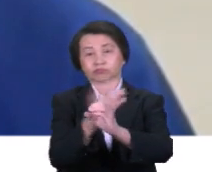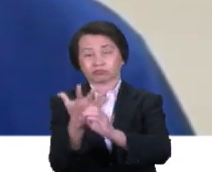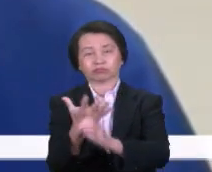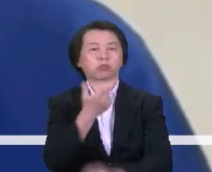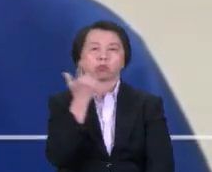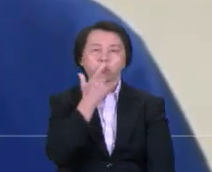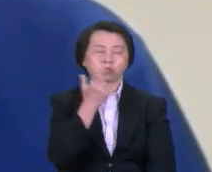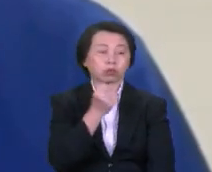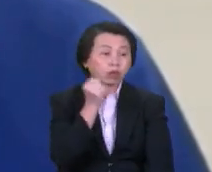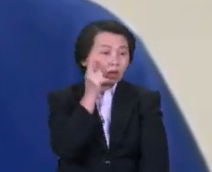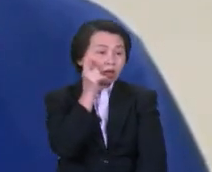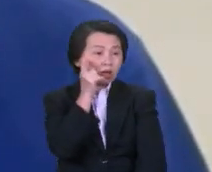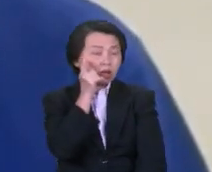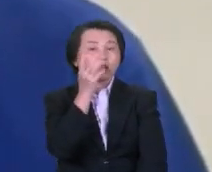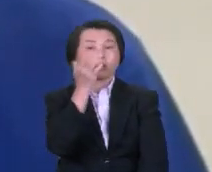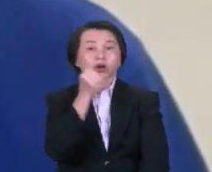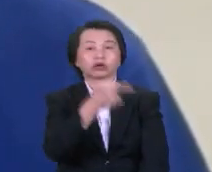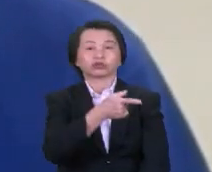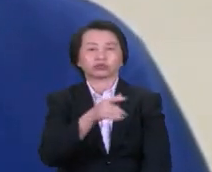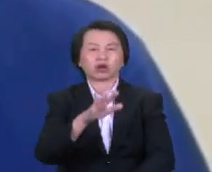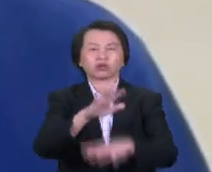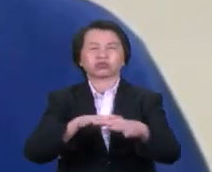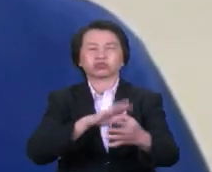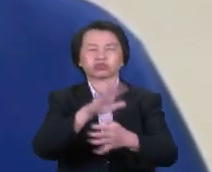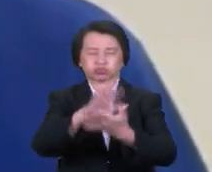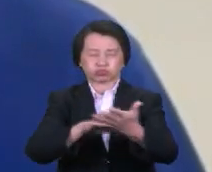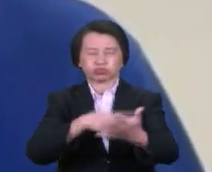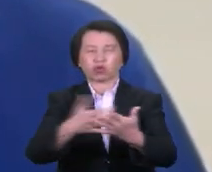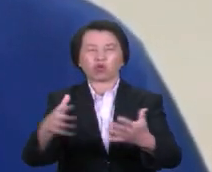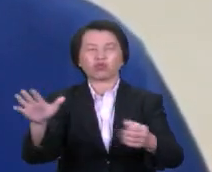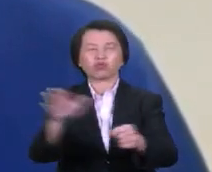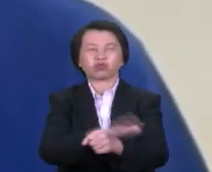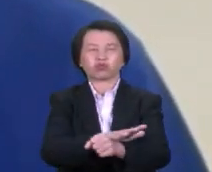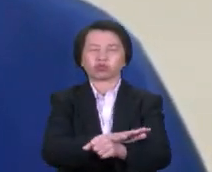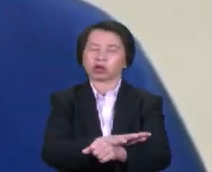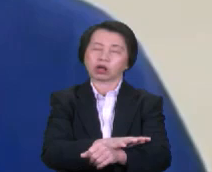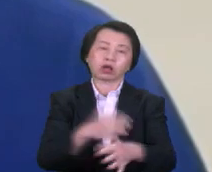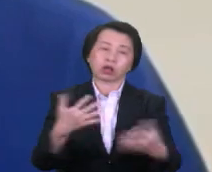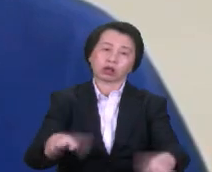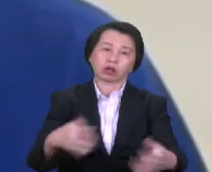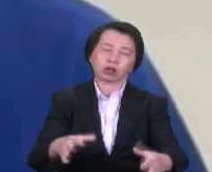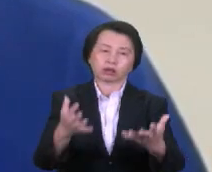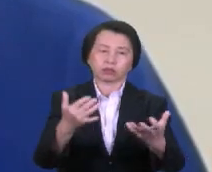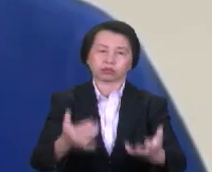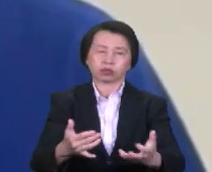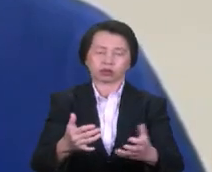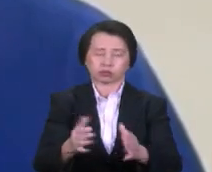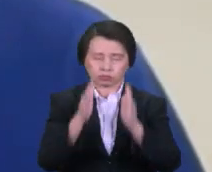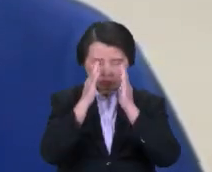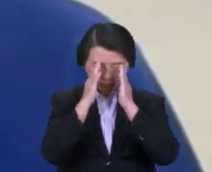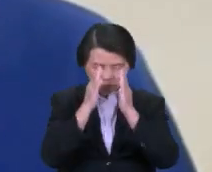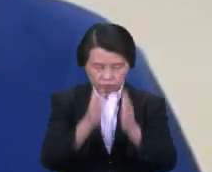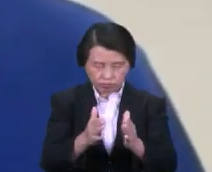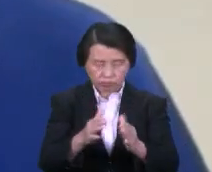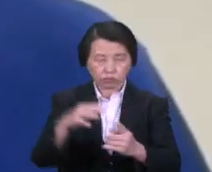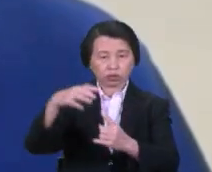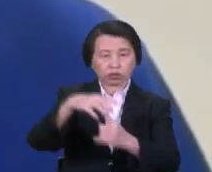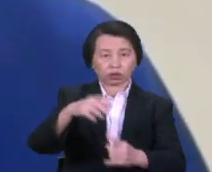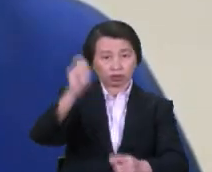2022. Alasannya kerana jadual padat yang diharunginya sejak kebelakangan ini, selain mahu memberi tumpuan sepenuhnya kepada